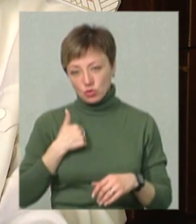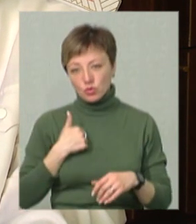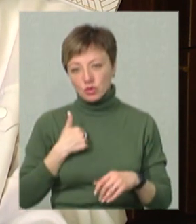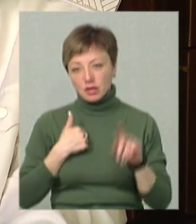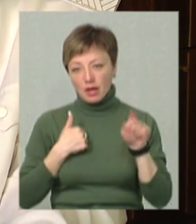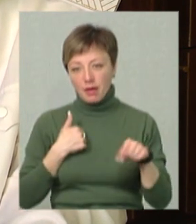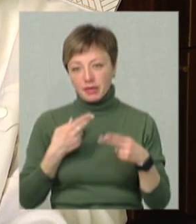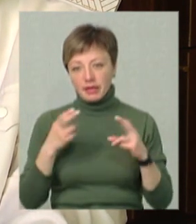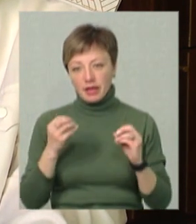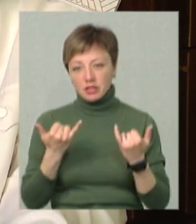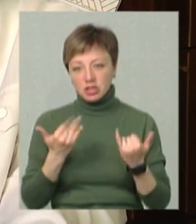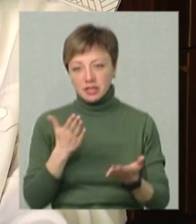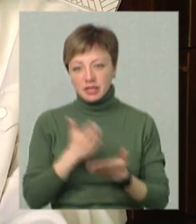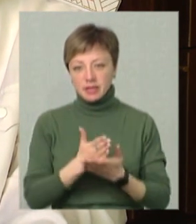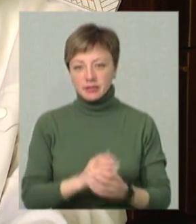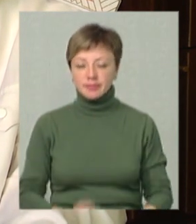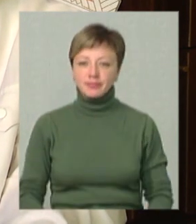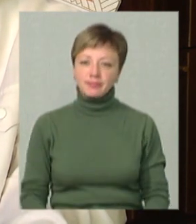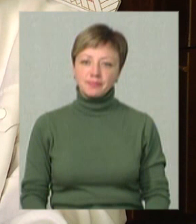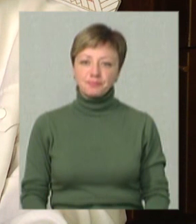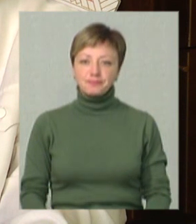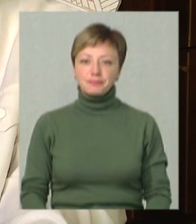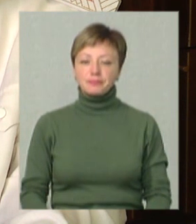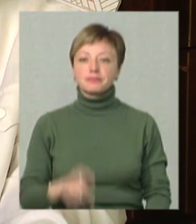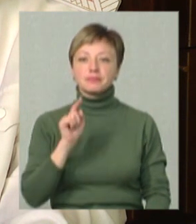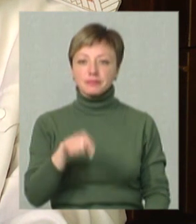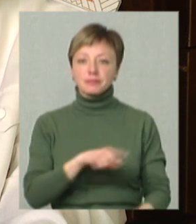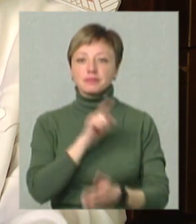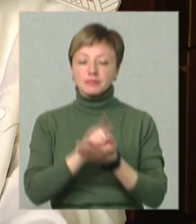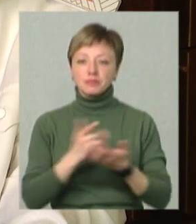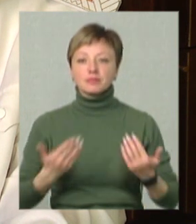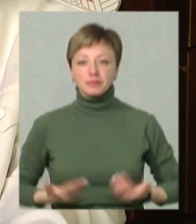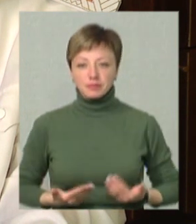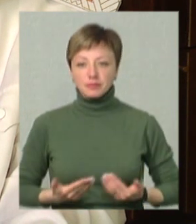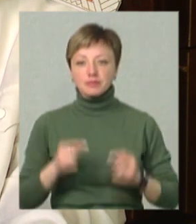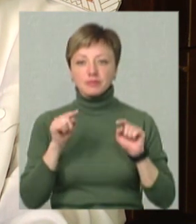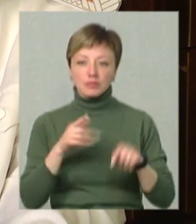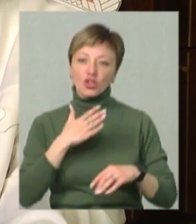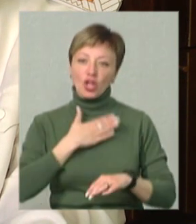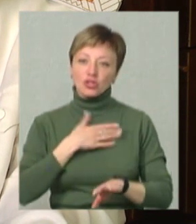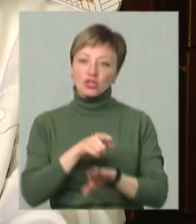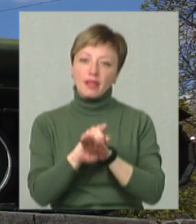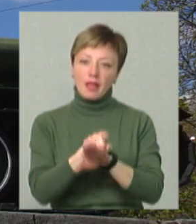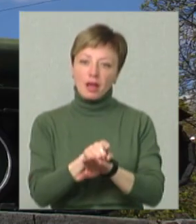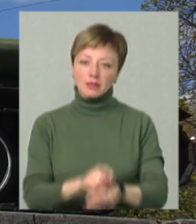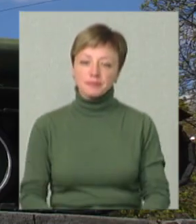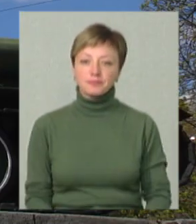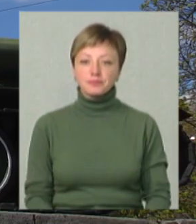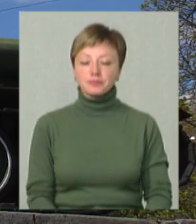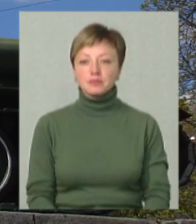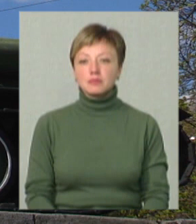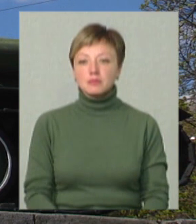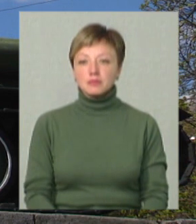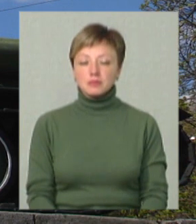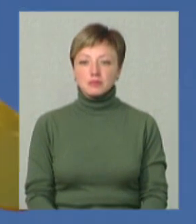там, де він зараз покоїться. Там він должен жити, він вже танк наш. Дарина